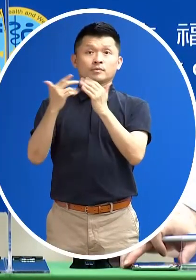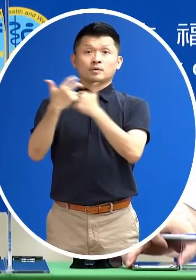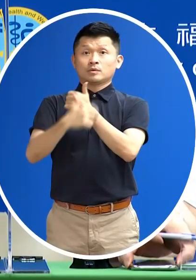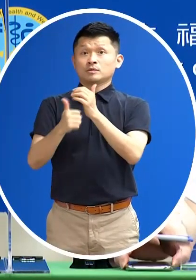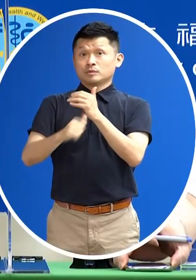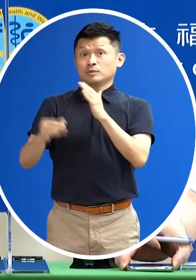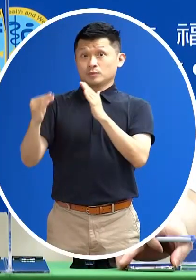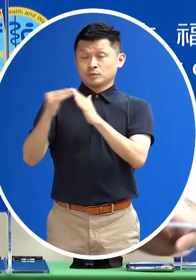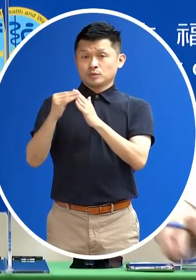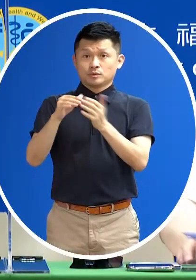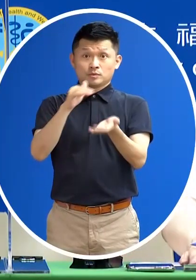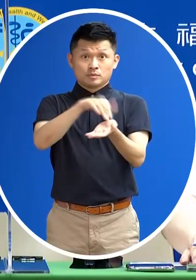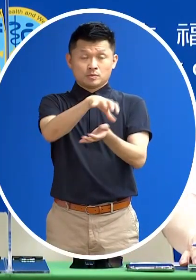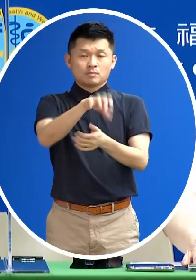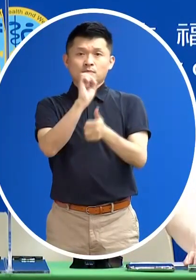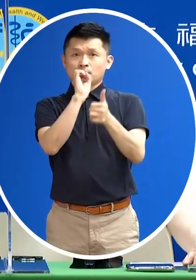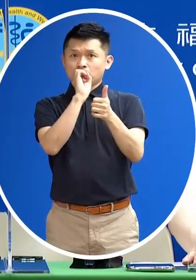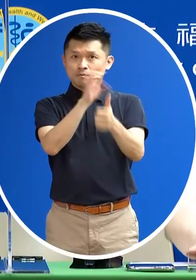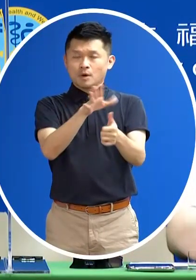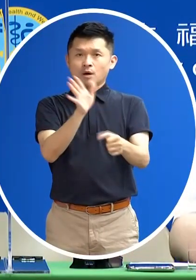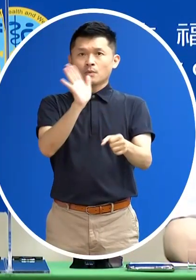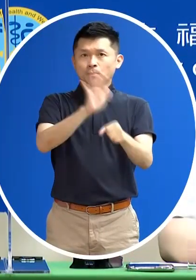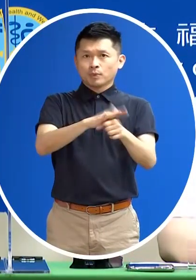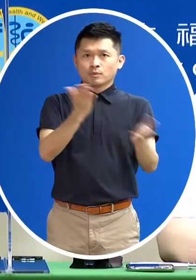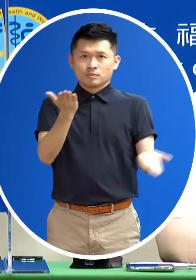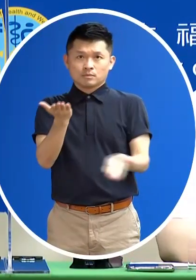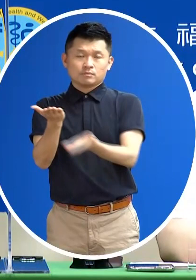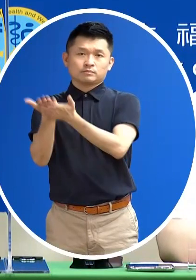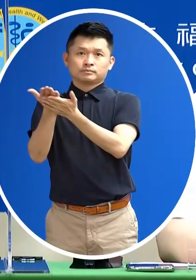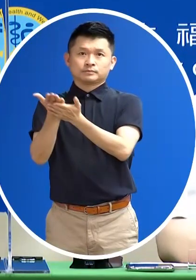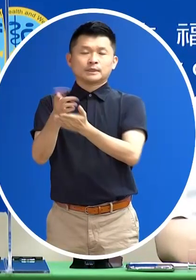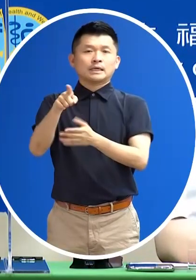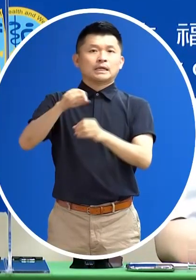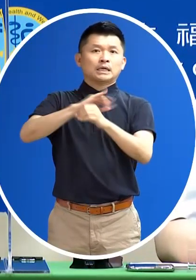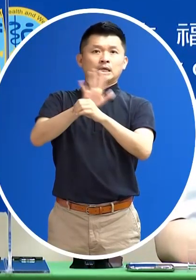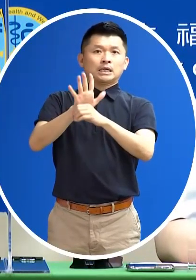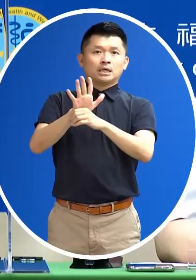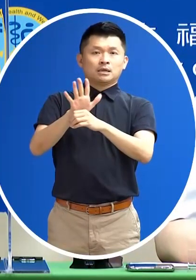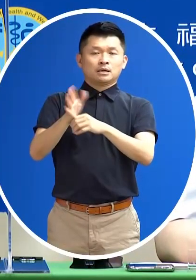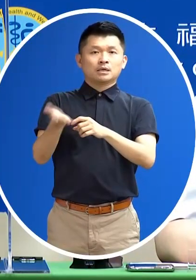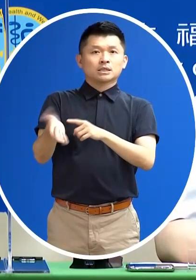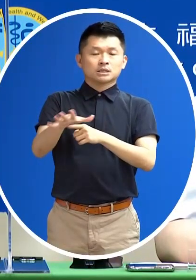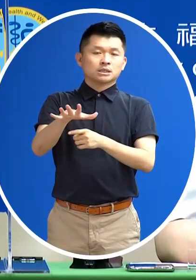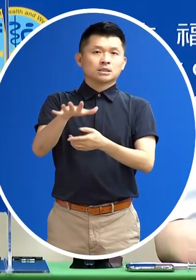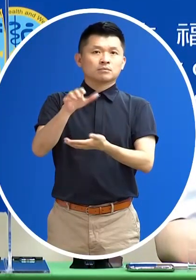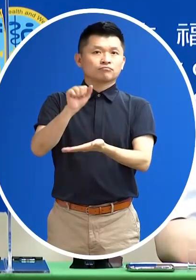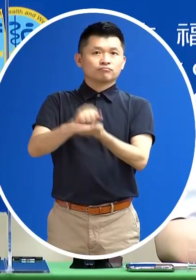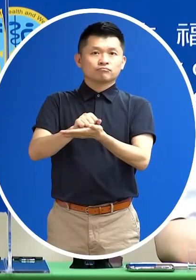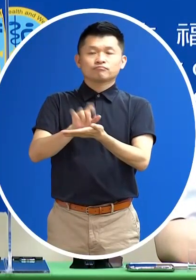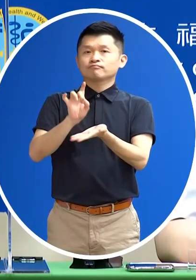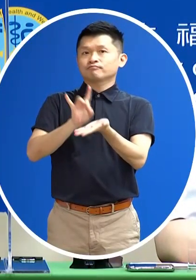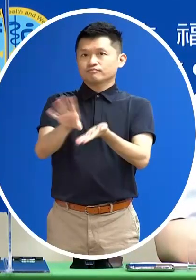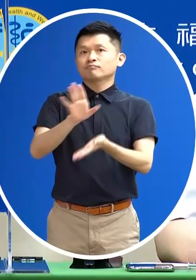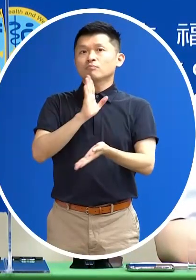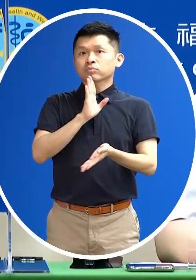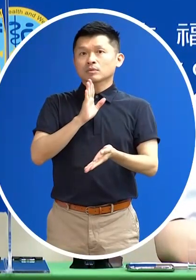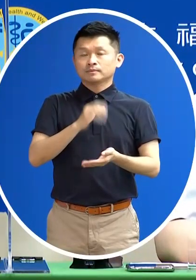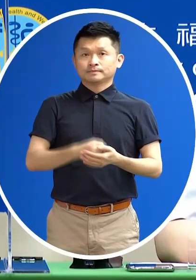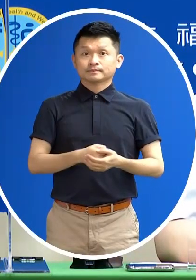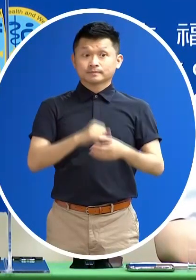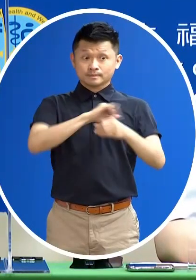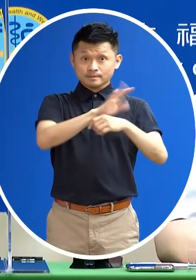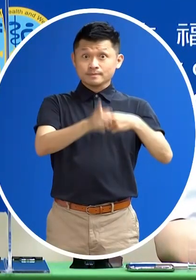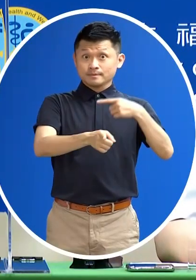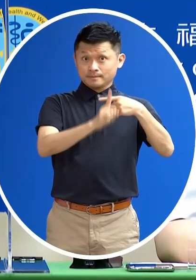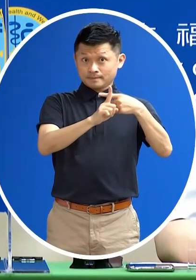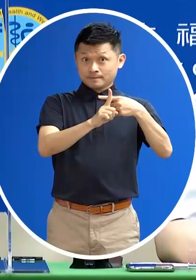通知诊所来补提这个排除通报的这个维护，所以我们这个案例就是从确诊个案这